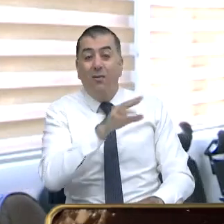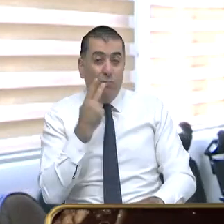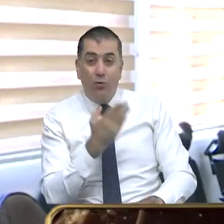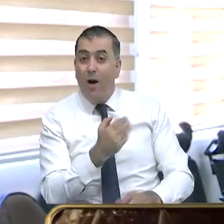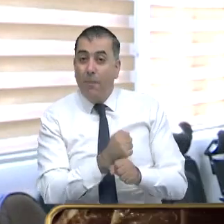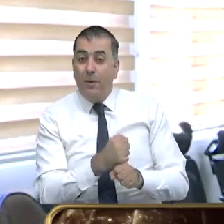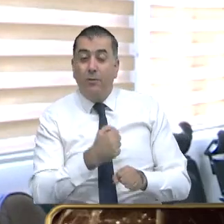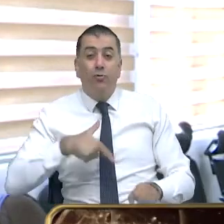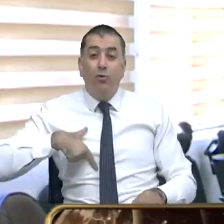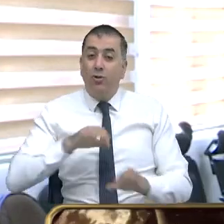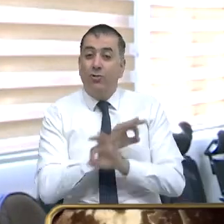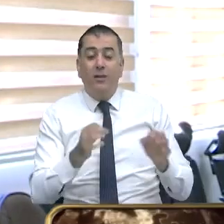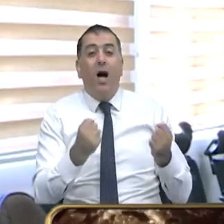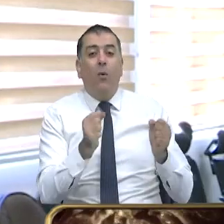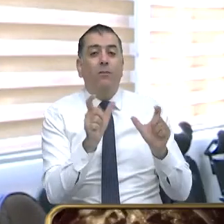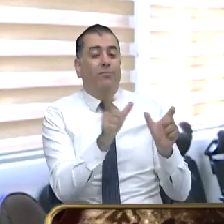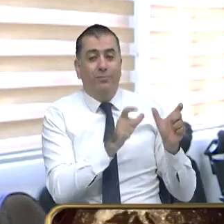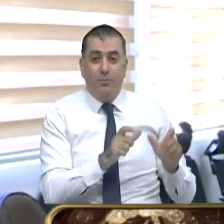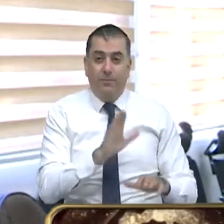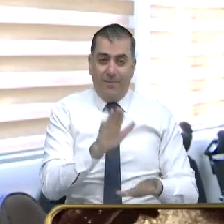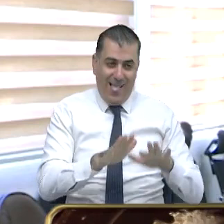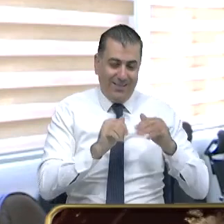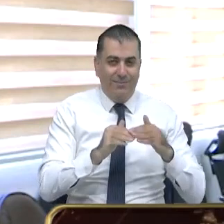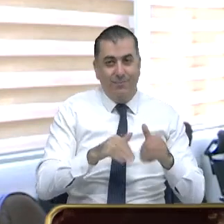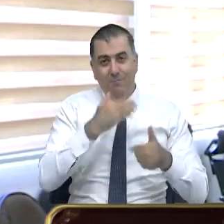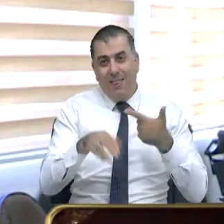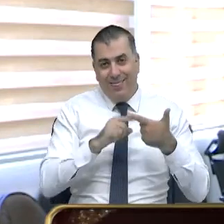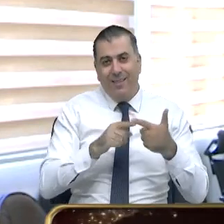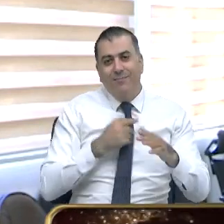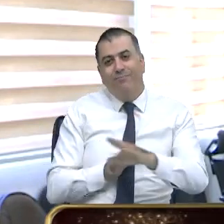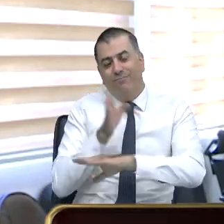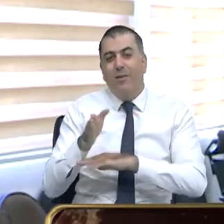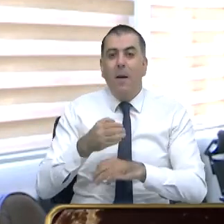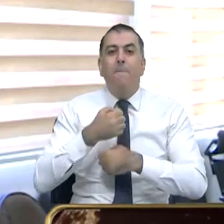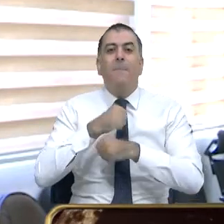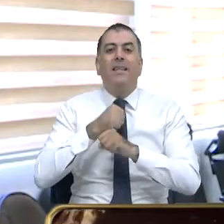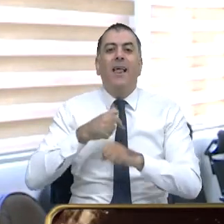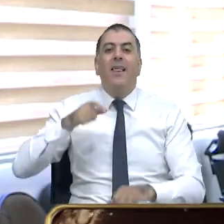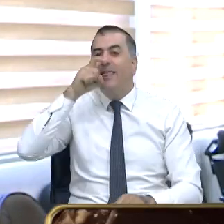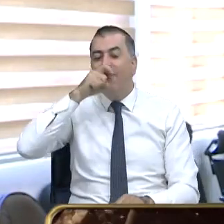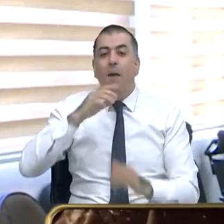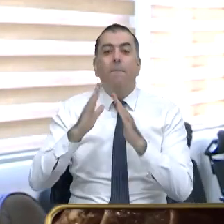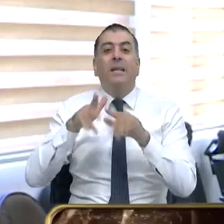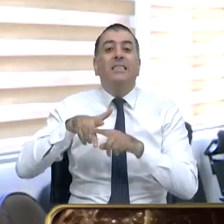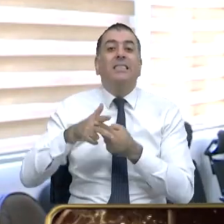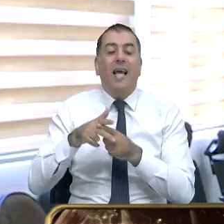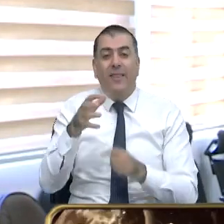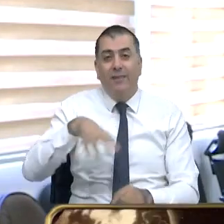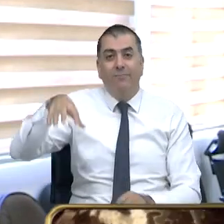بعد ذلك افتتحنا مركز للصيانه في بلديه الطفيله وهذا المركز راح يخدم